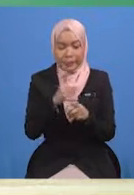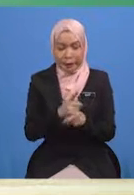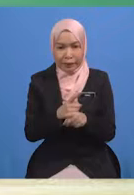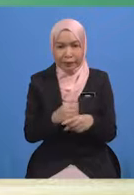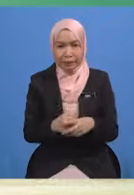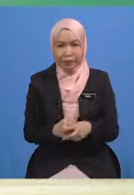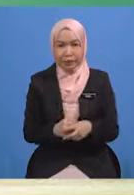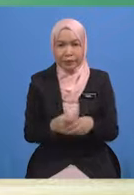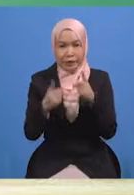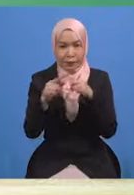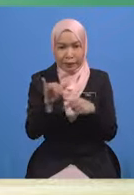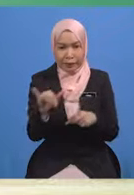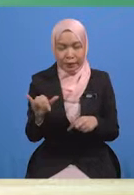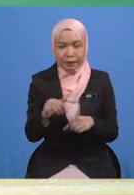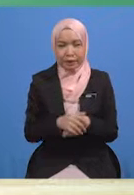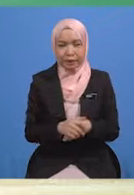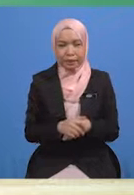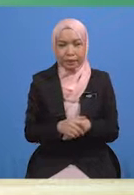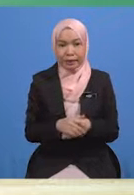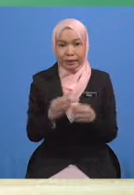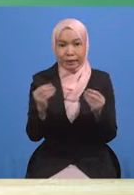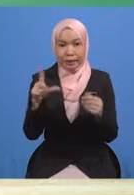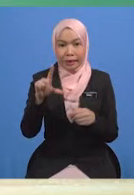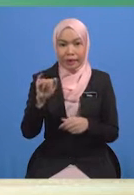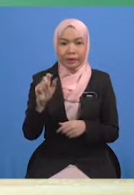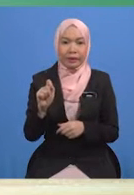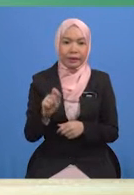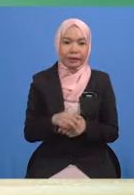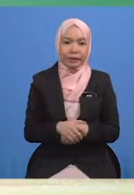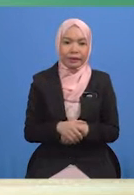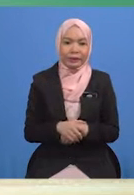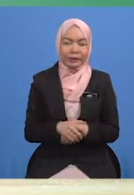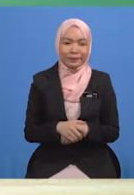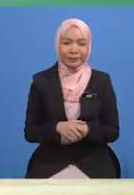Betul. Jawapannya, tanah liat.